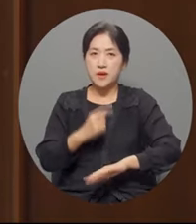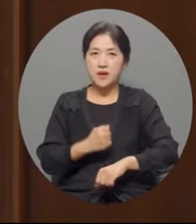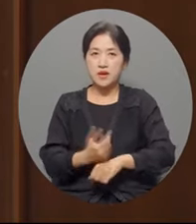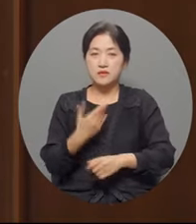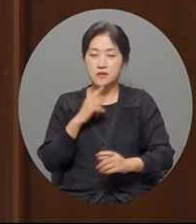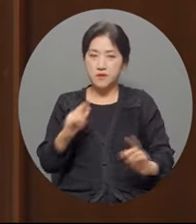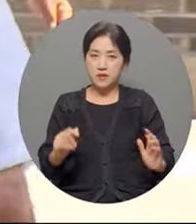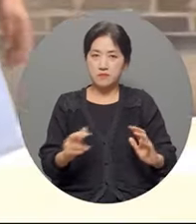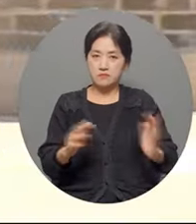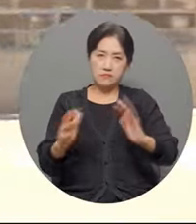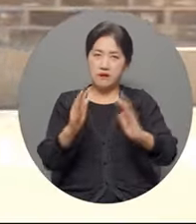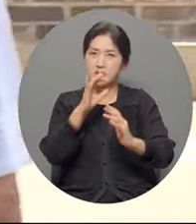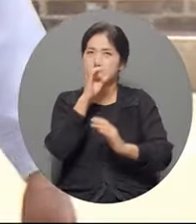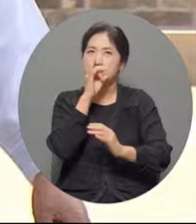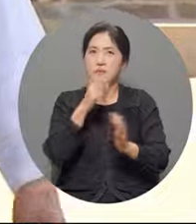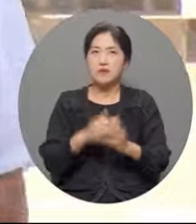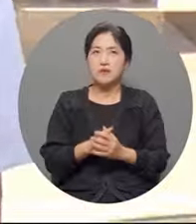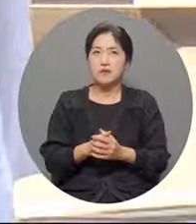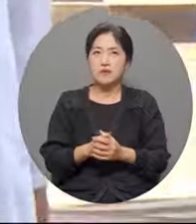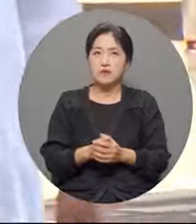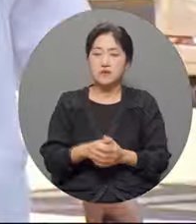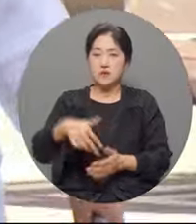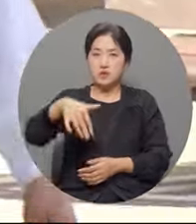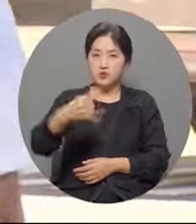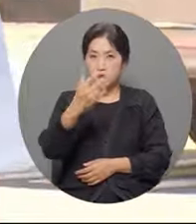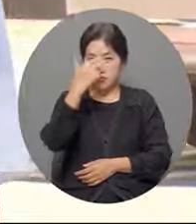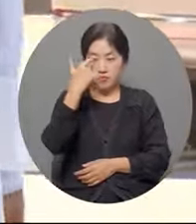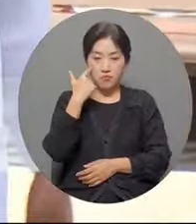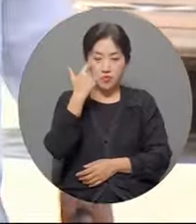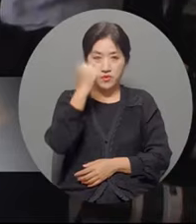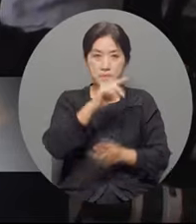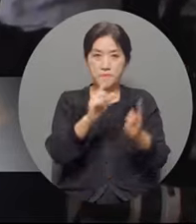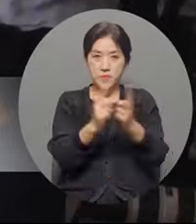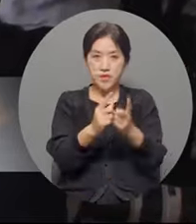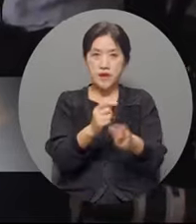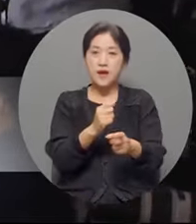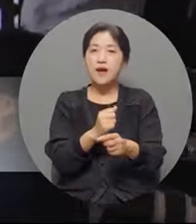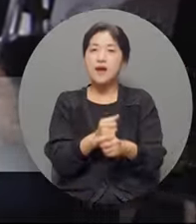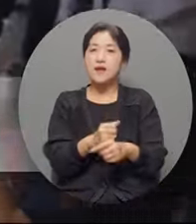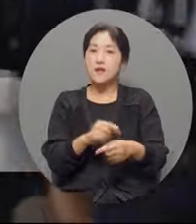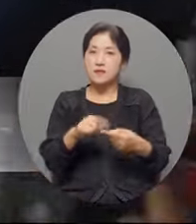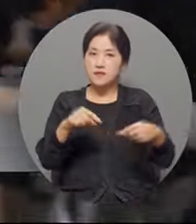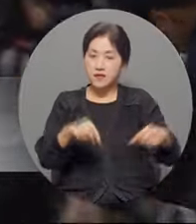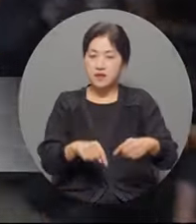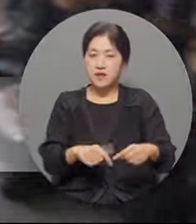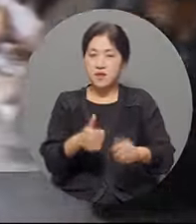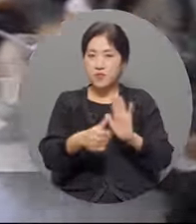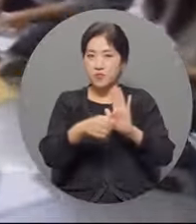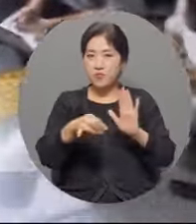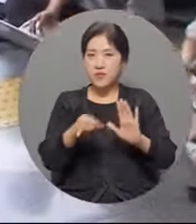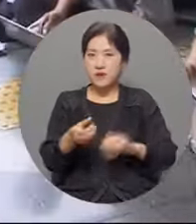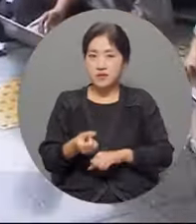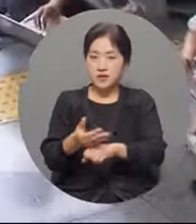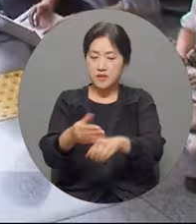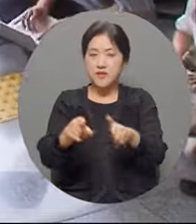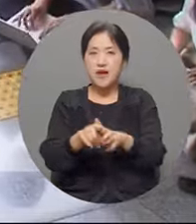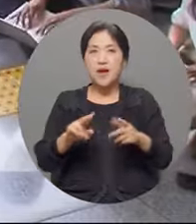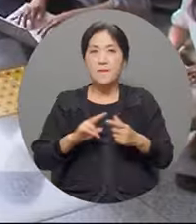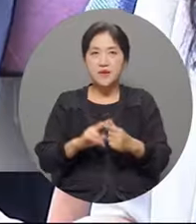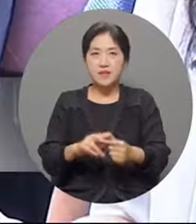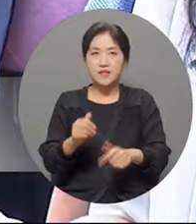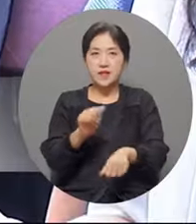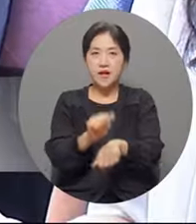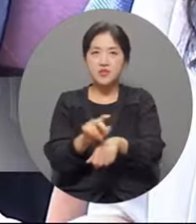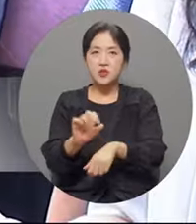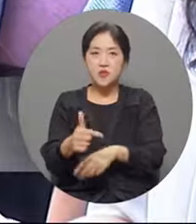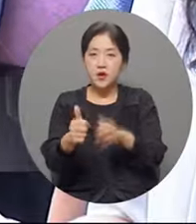진전이 없었습니다 당시 최재영 목사와 만나는 일정을 조율해 명품백 전달이 이루어질 당시 함께 있었던 행정관에 대한